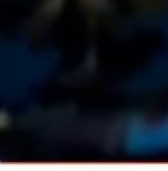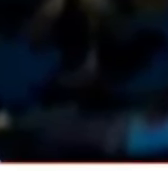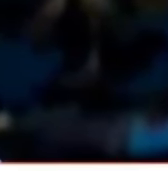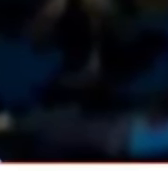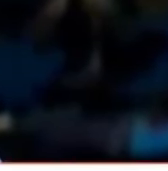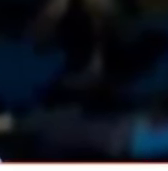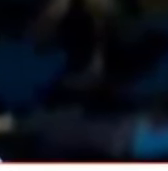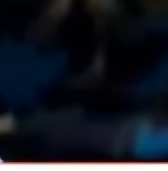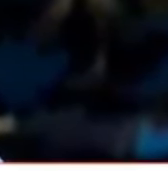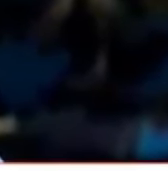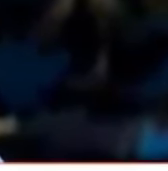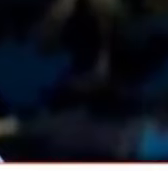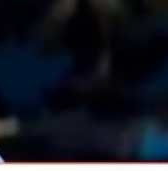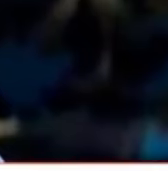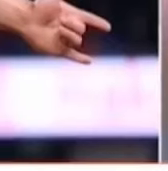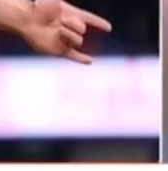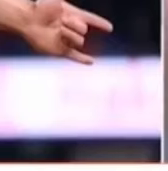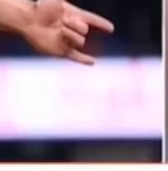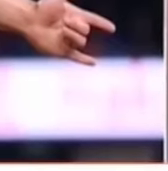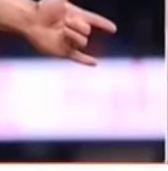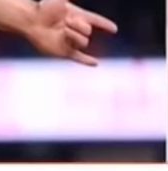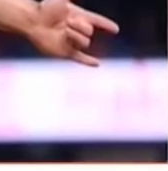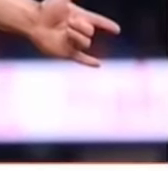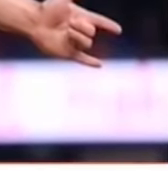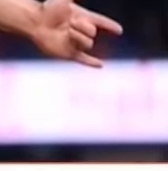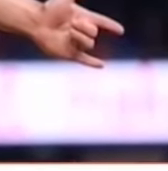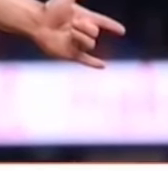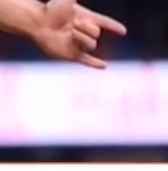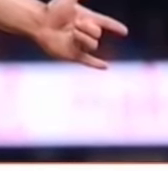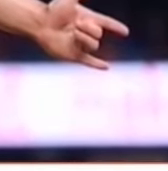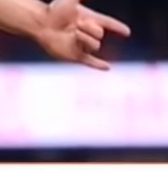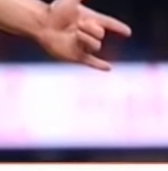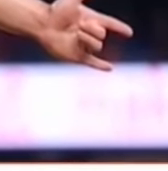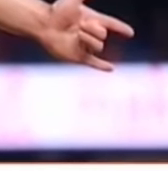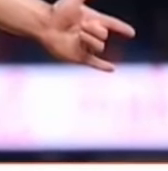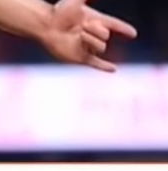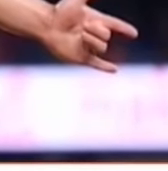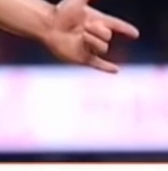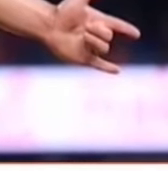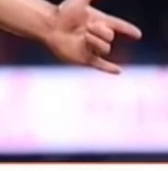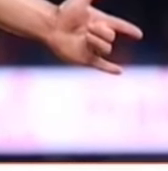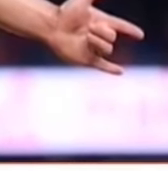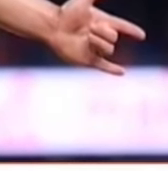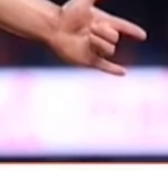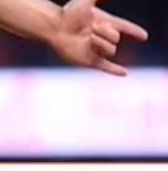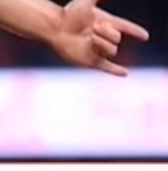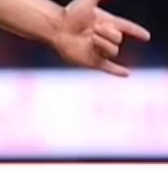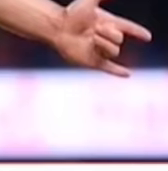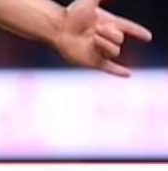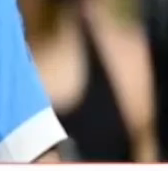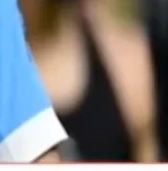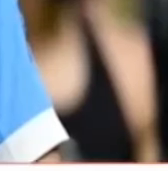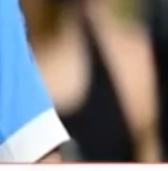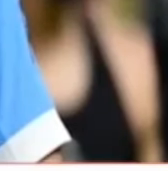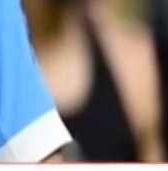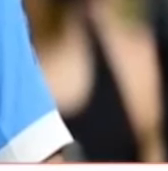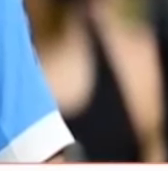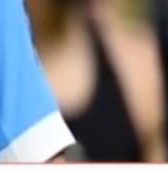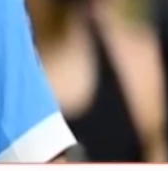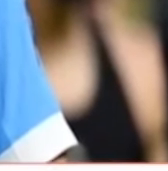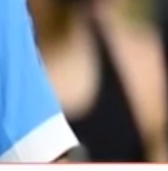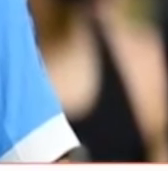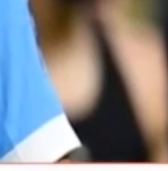Olympics. Ono agamba akooye ebyokubeera ku katebe Man City nga club okuli Arsenal ne Chelsea zimwagala.